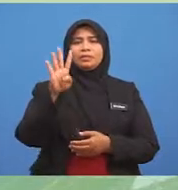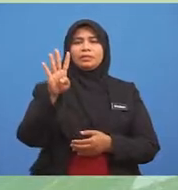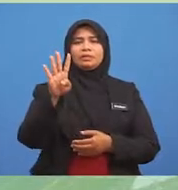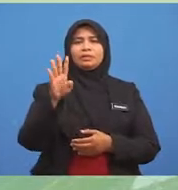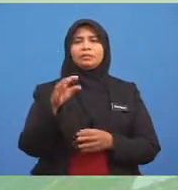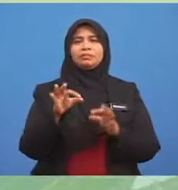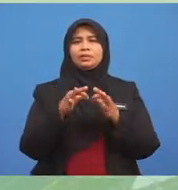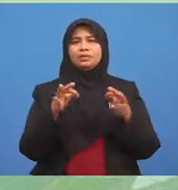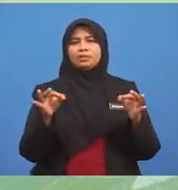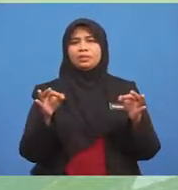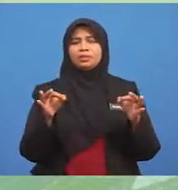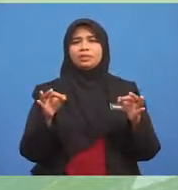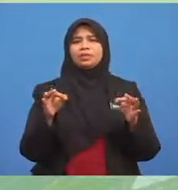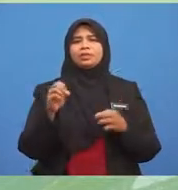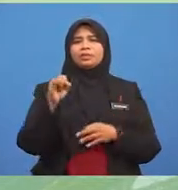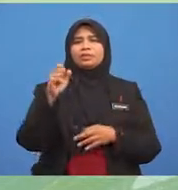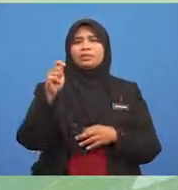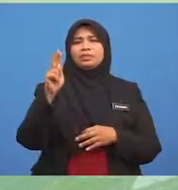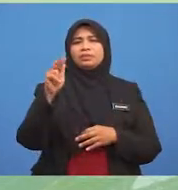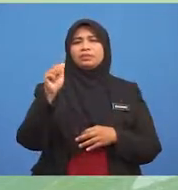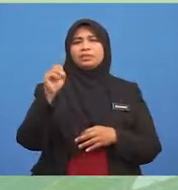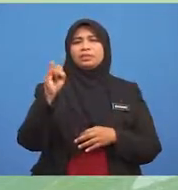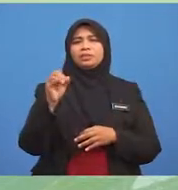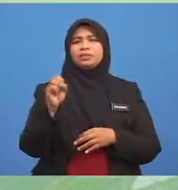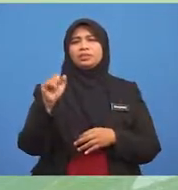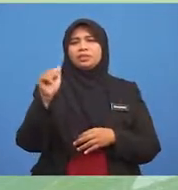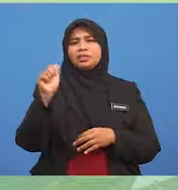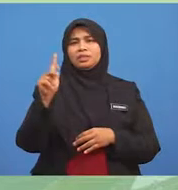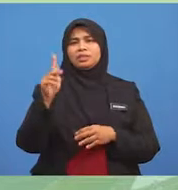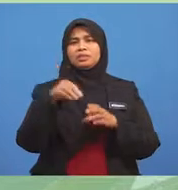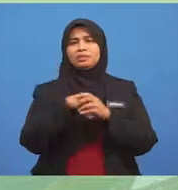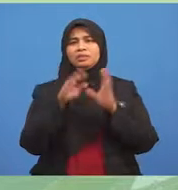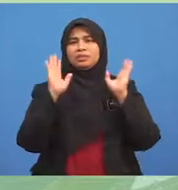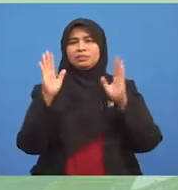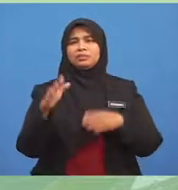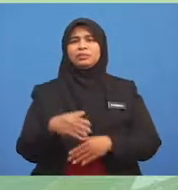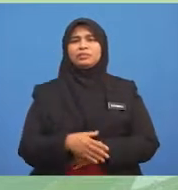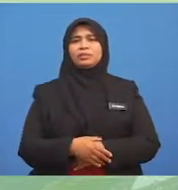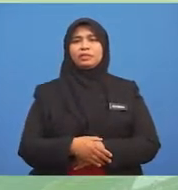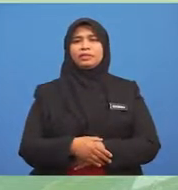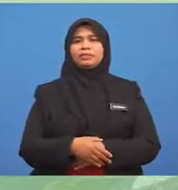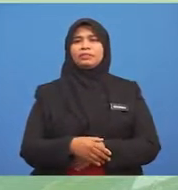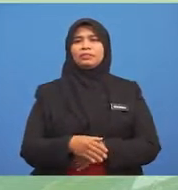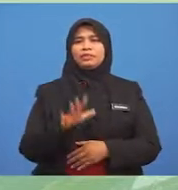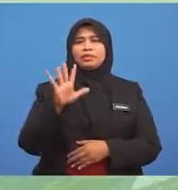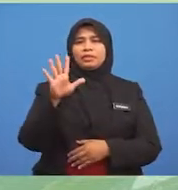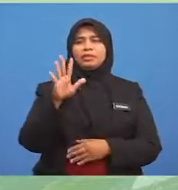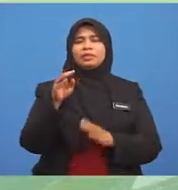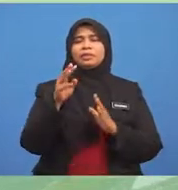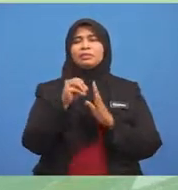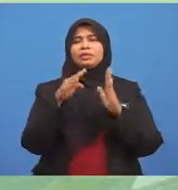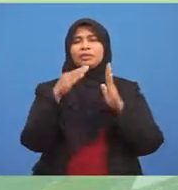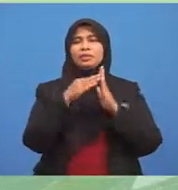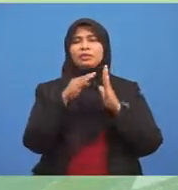Keempat, menghuraikan situasi syak dalam solat dan penyelesaiannya. Kelima,